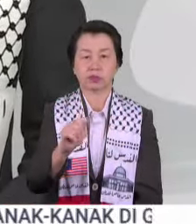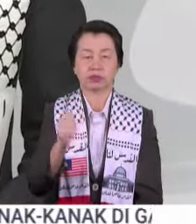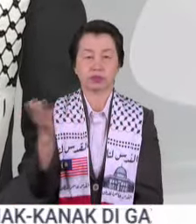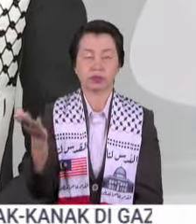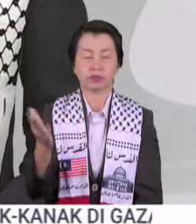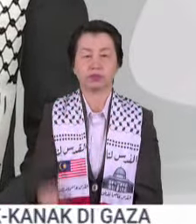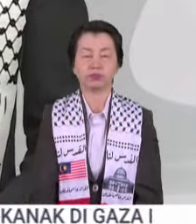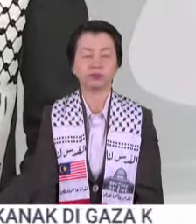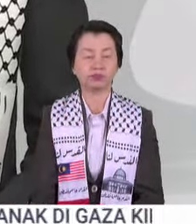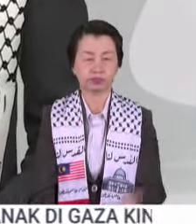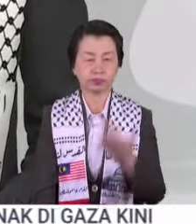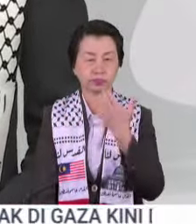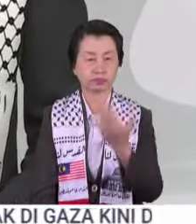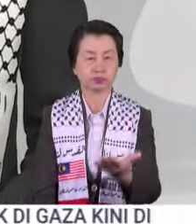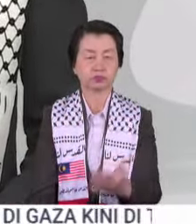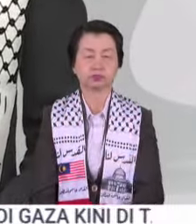silakan Baik terima kasih shahizam